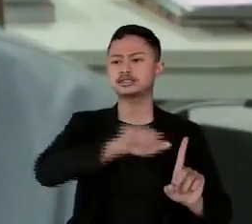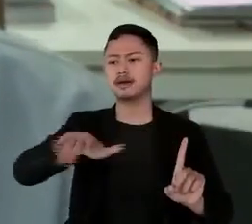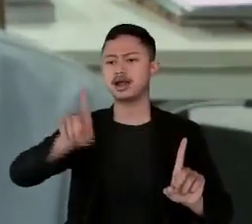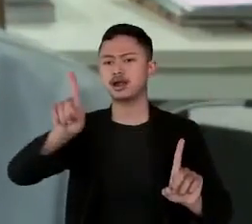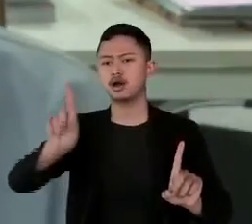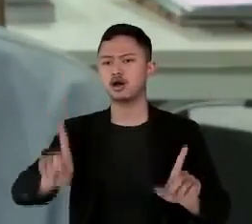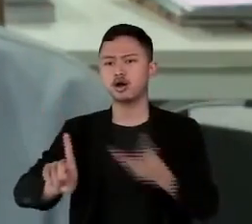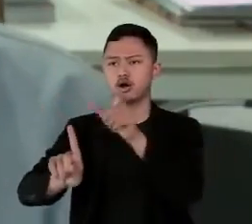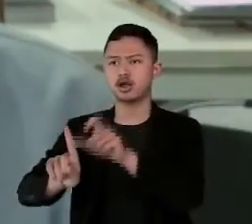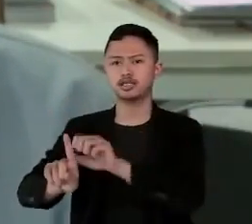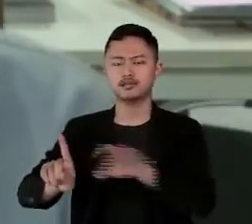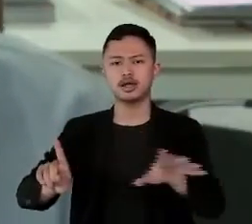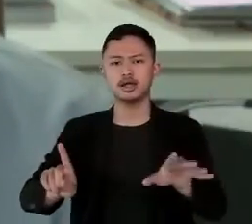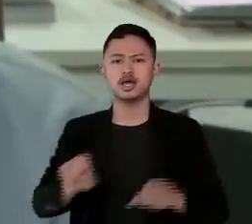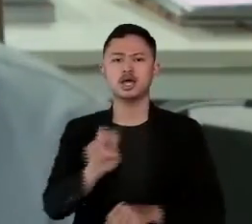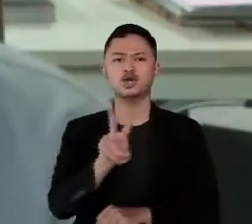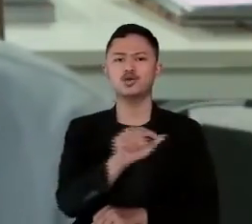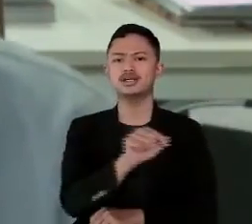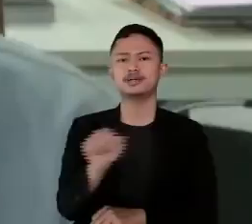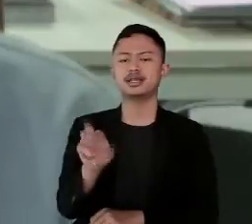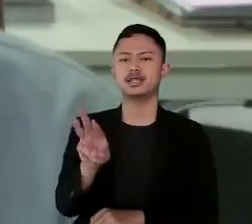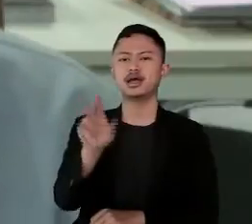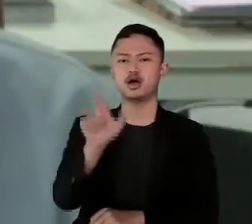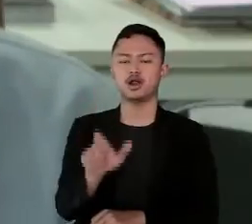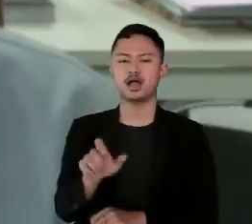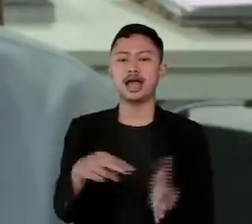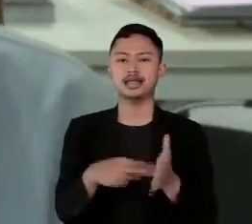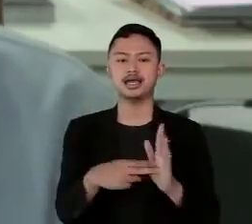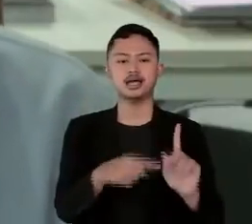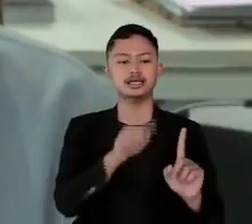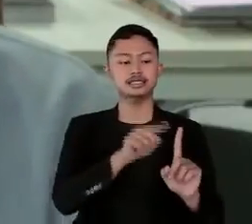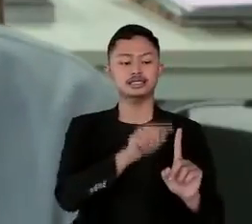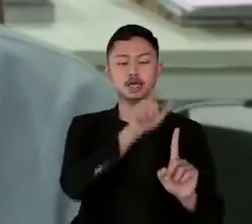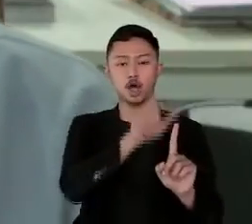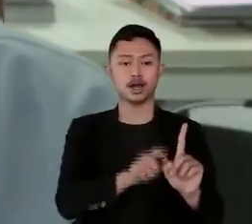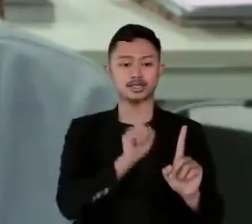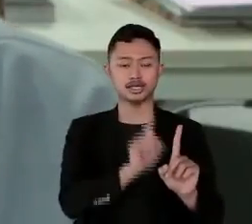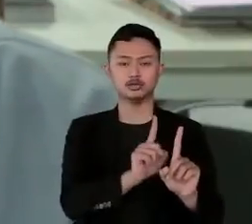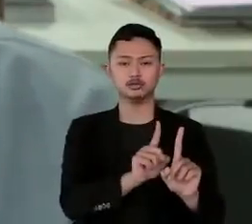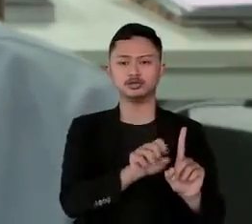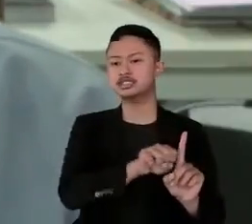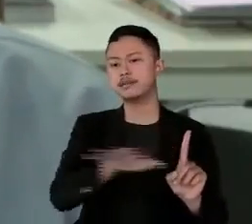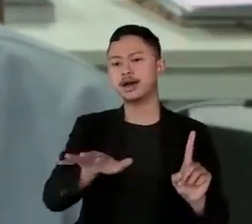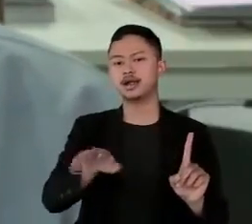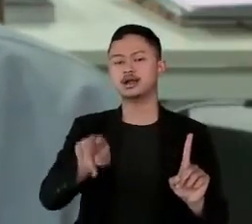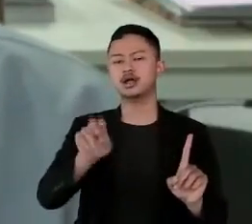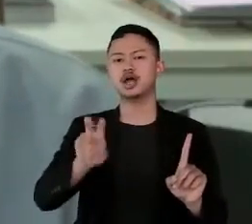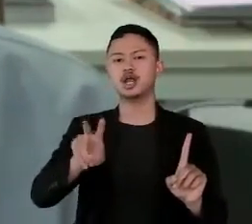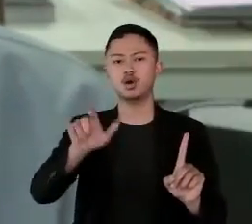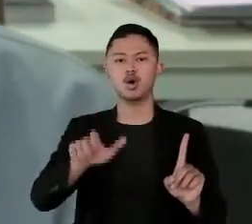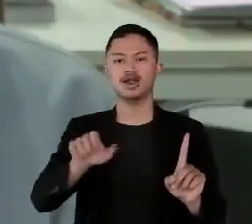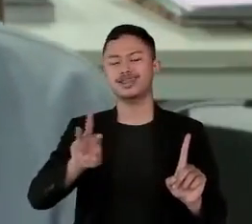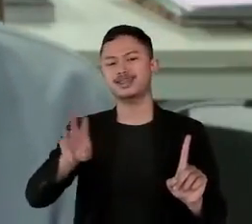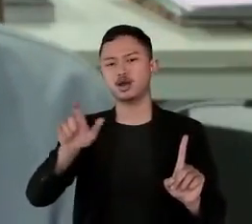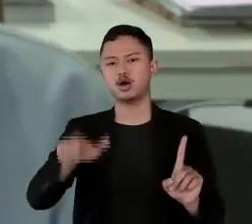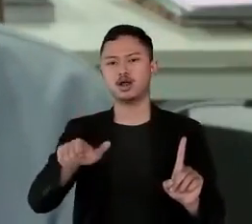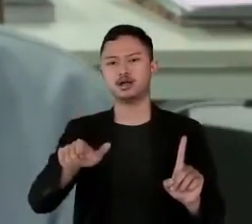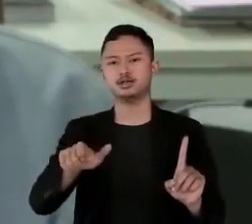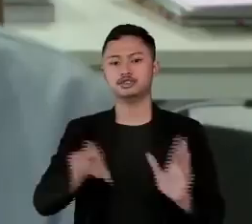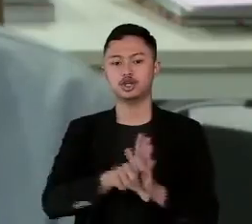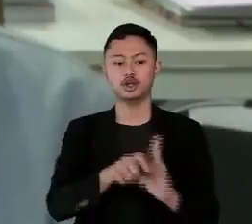dulu kan dulu dianggap 2-3 orang 2-3 artinya apa satu orang yang